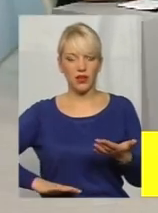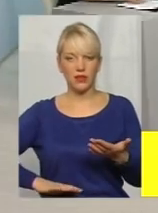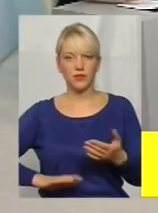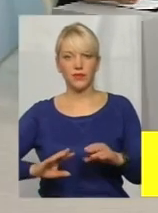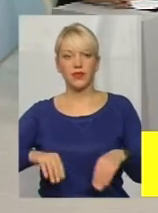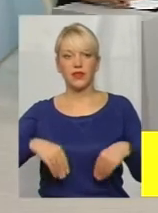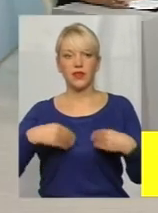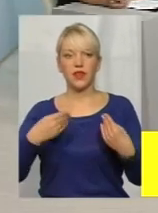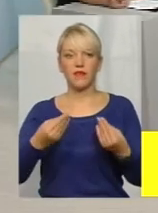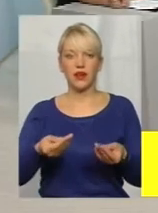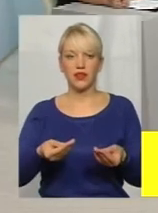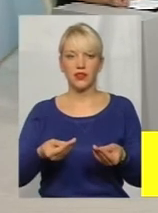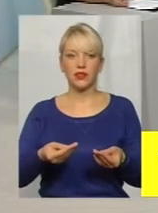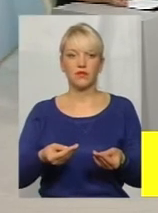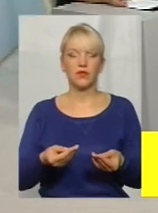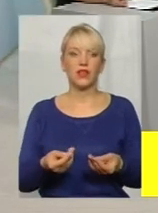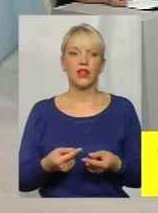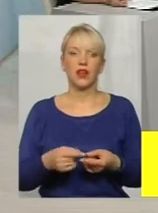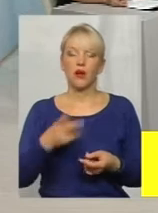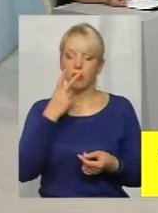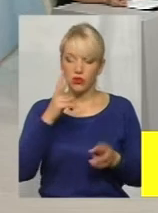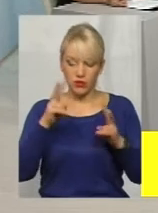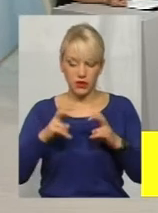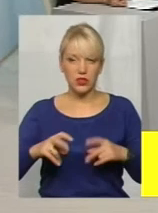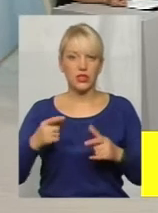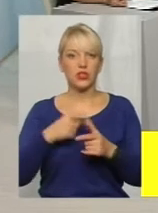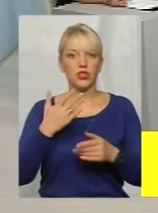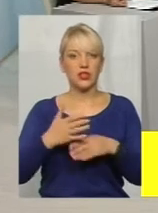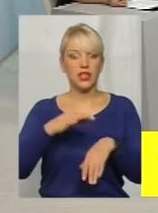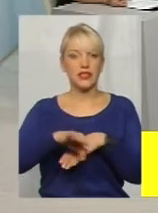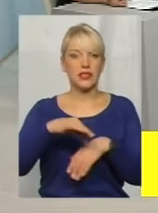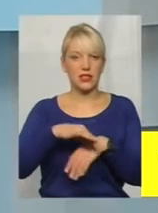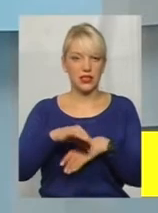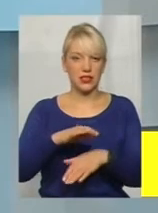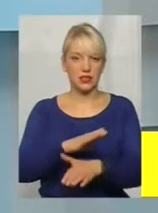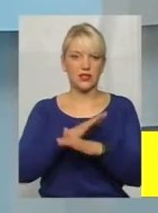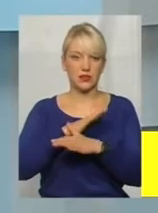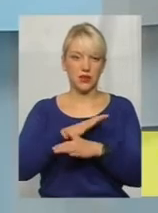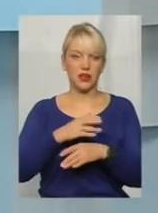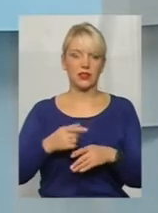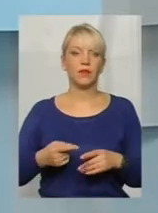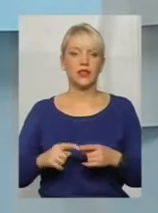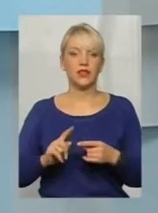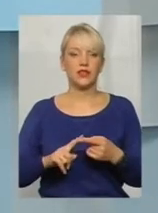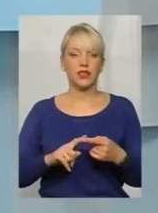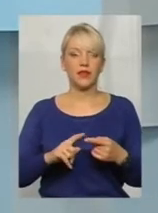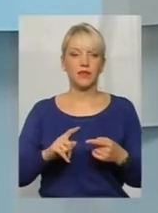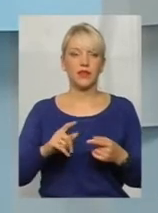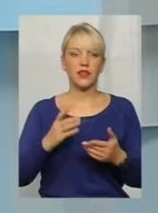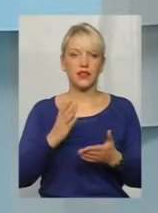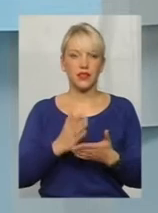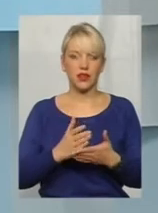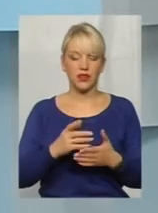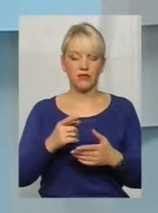давати справі… Чи є ознаки насильницької смерті, чи відсутні ознаки насильницької смерті, оскільки це відрізняє алгоритм